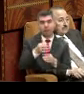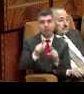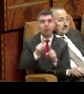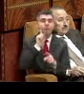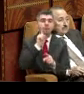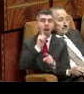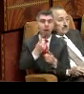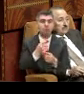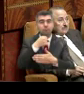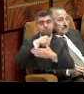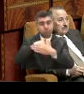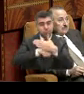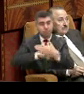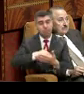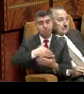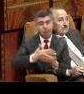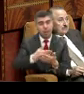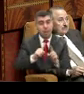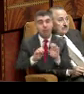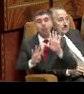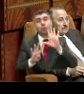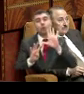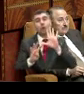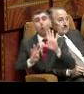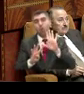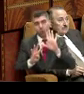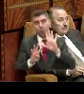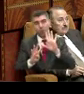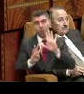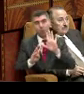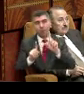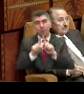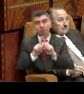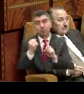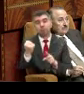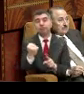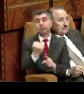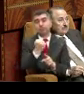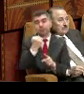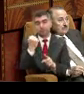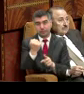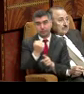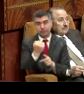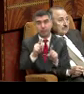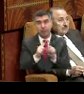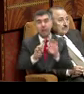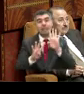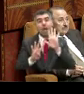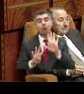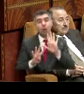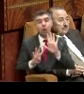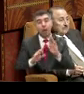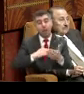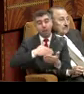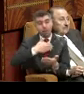الحامل تعطيكم 9 أشهر، لا ليست هي قضاء وقدر، لا تأتي بغتة، فهي تحمل لمدة 9 أشهر.